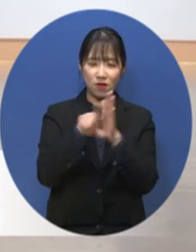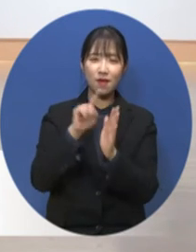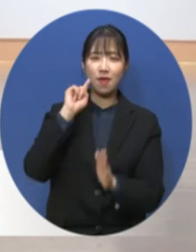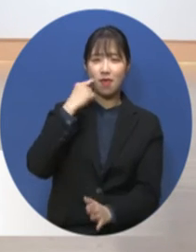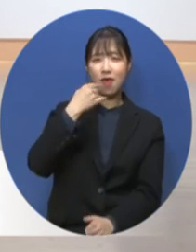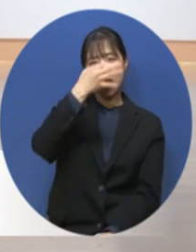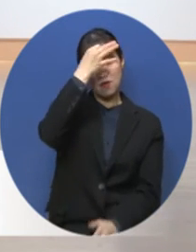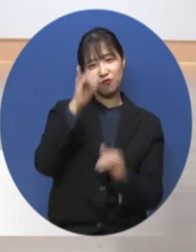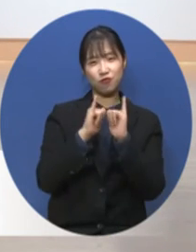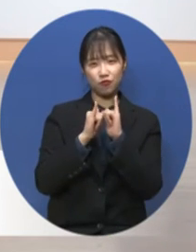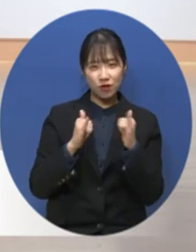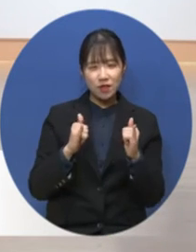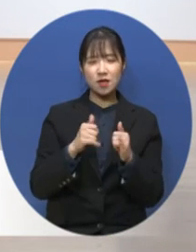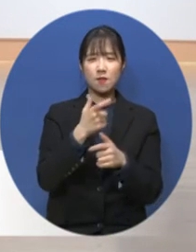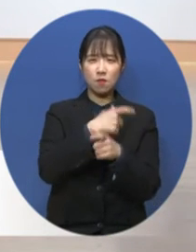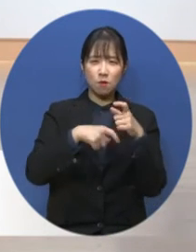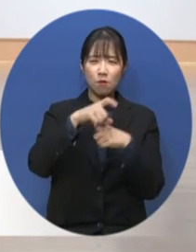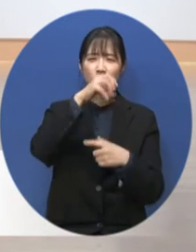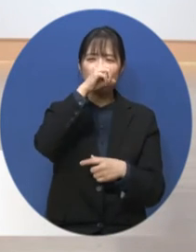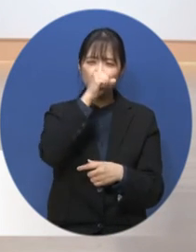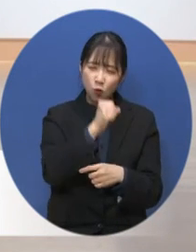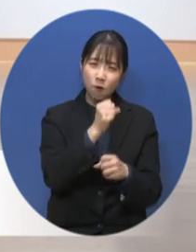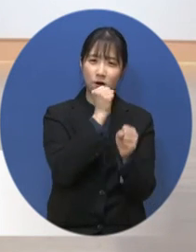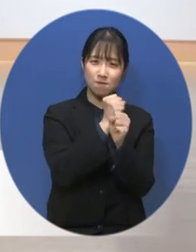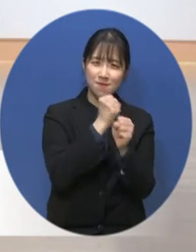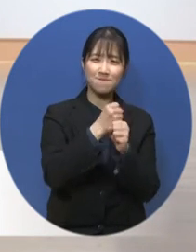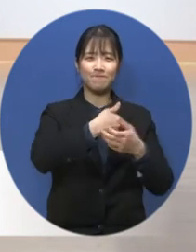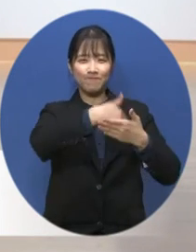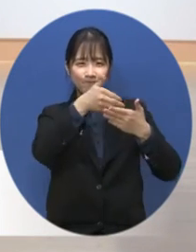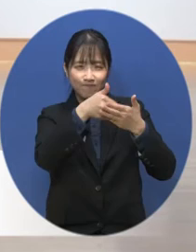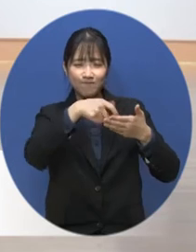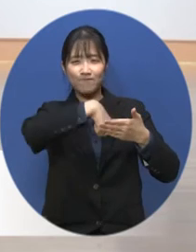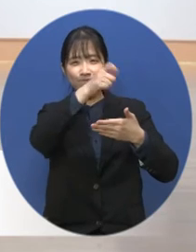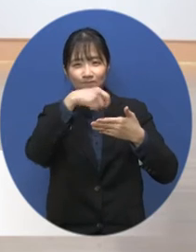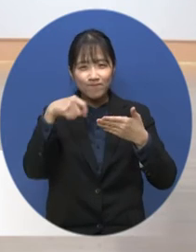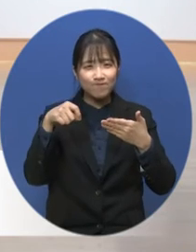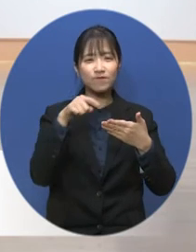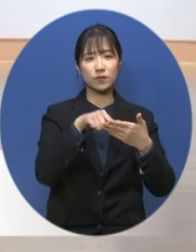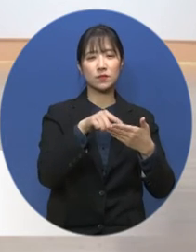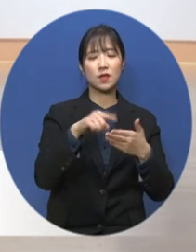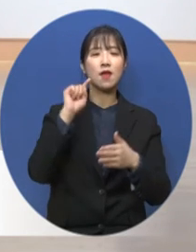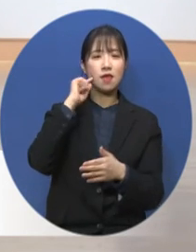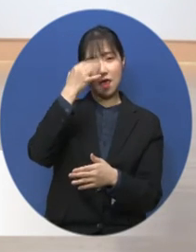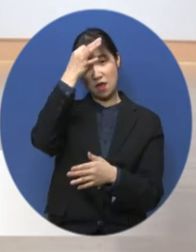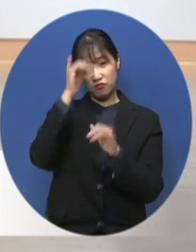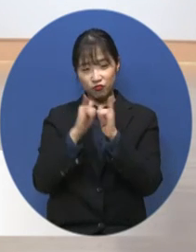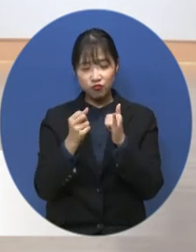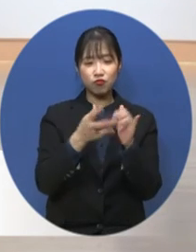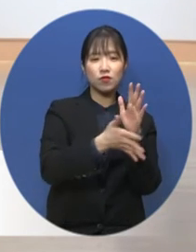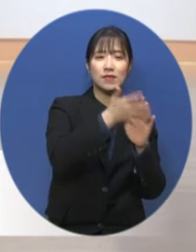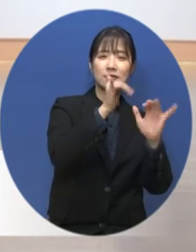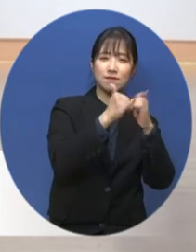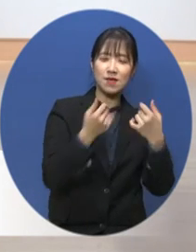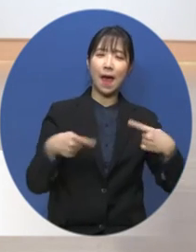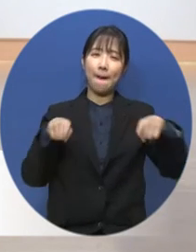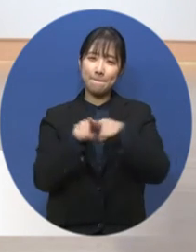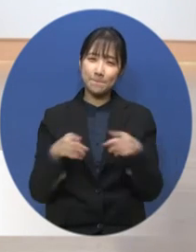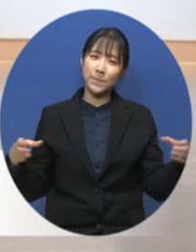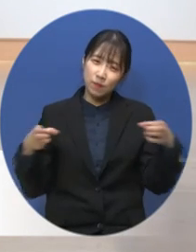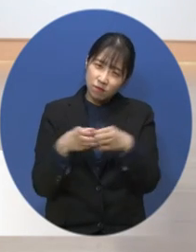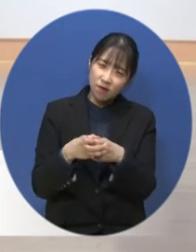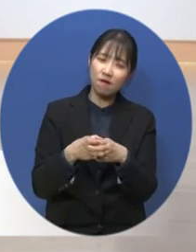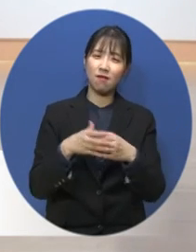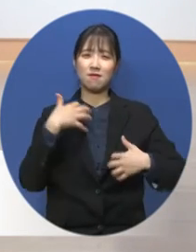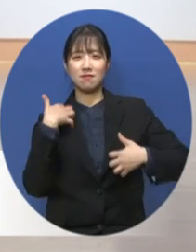어 더 죽은 작품으로써 너무 예술 일들과 아 실들이 1대의 어우러지는 어